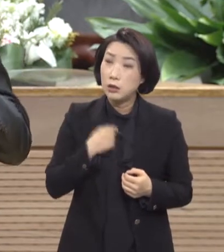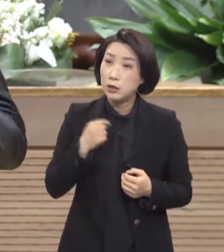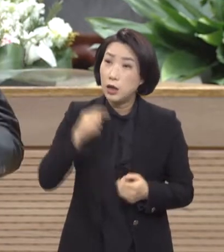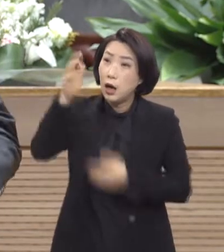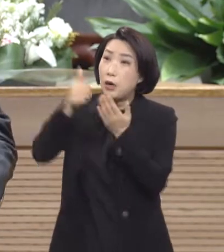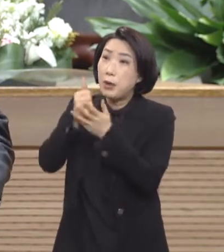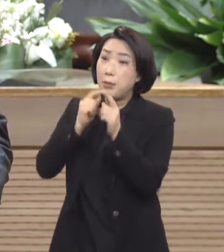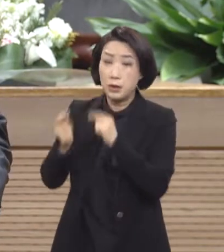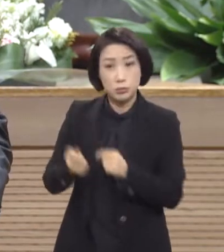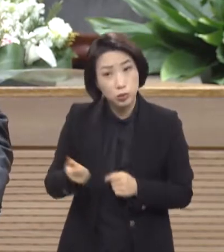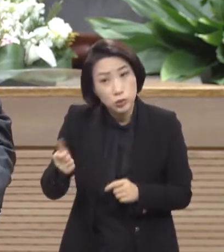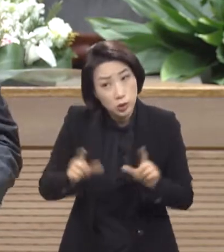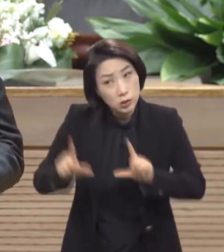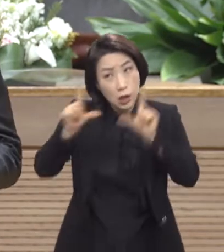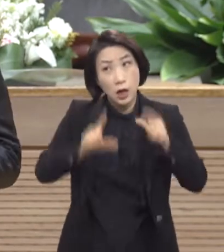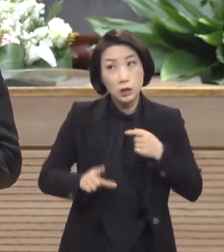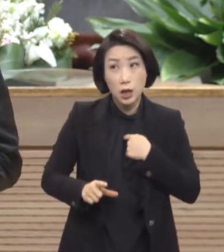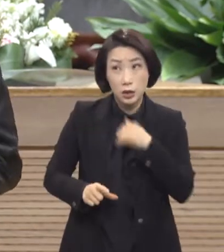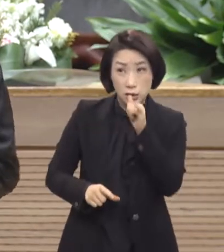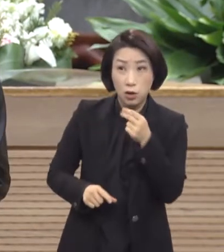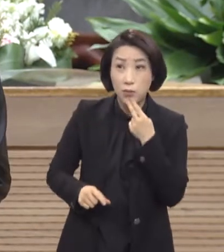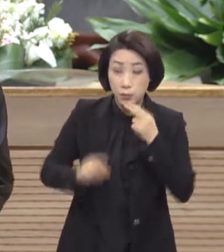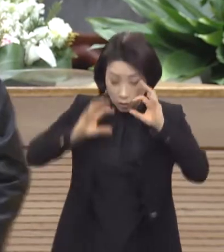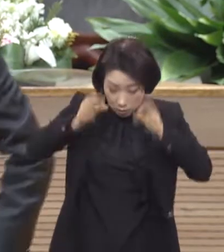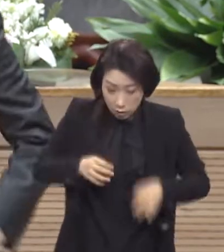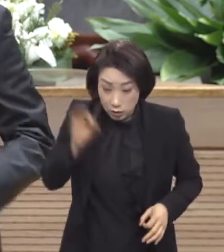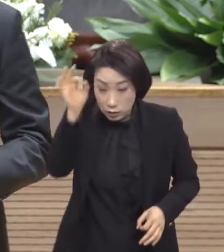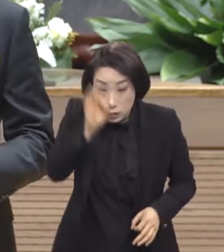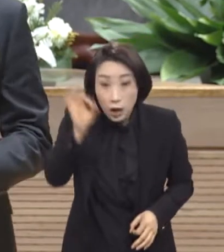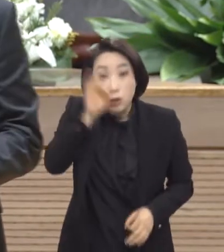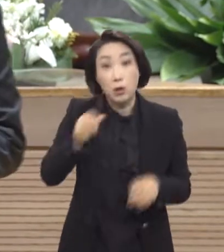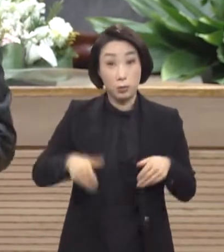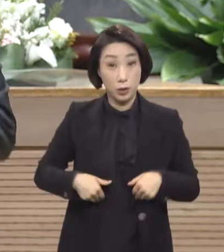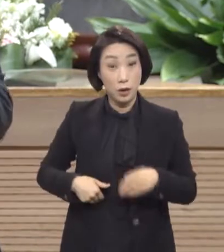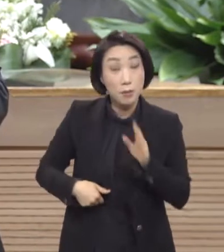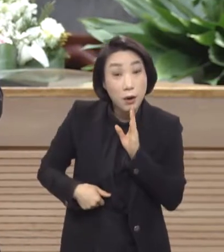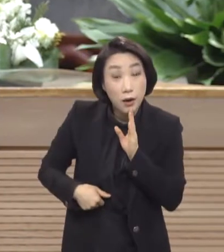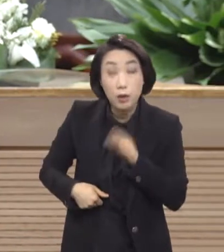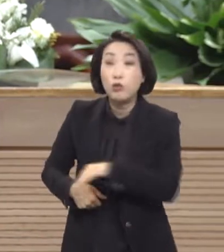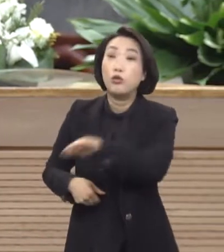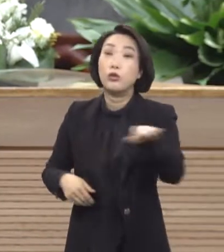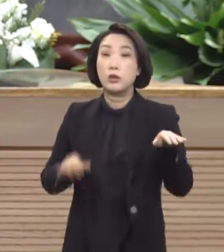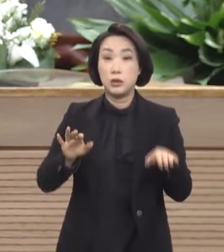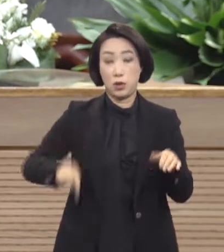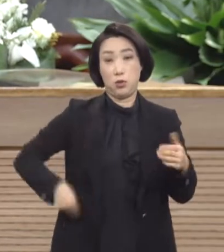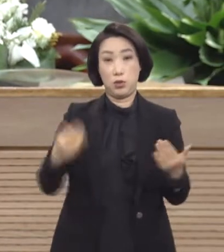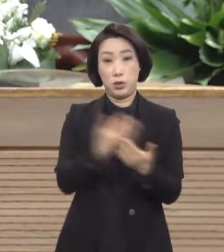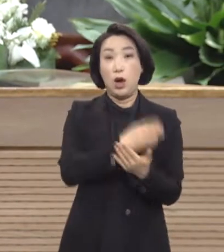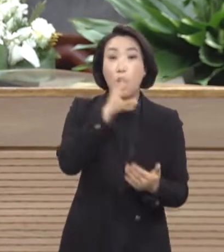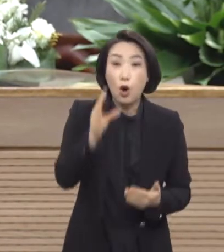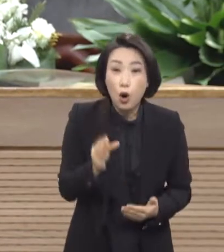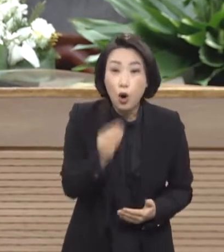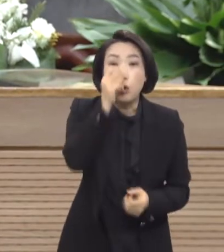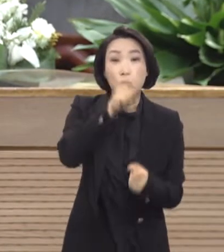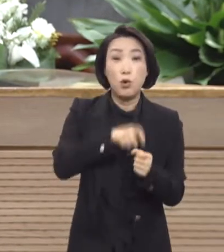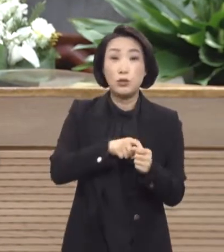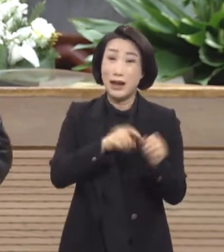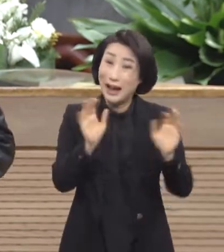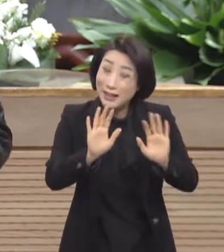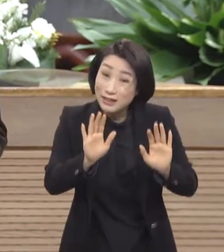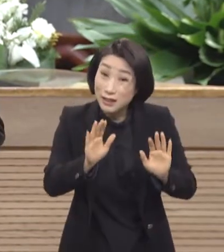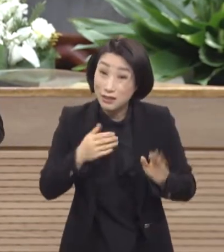말씀을 무시하고 살았는가를 찾아서 우리는 회개하고 거룩해지려고 하는 것이